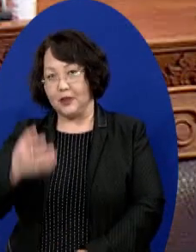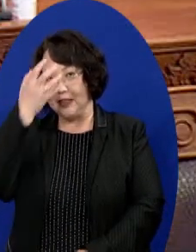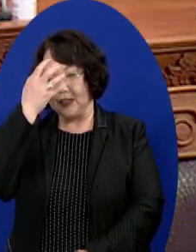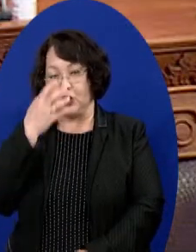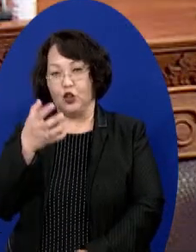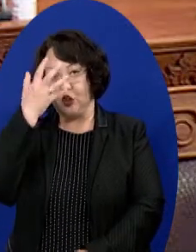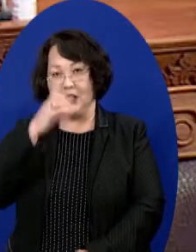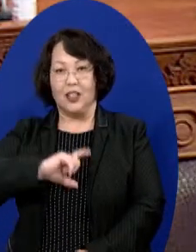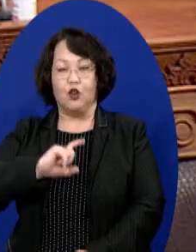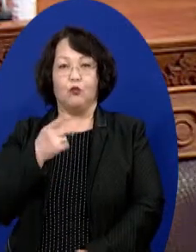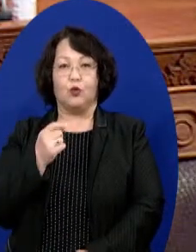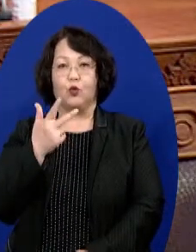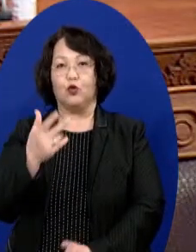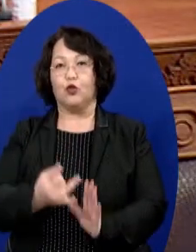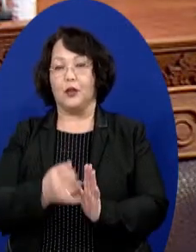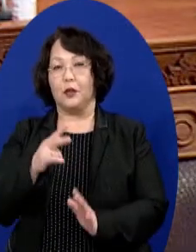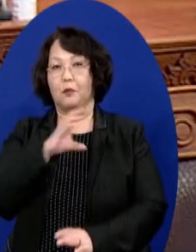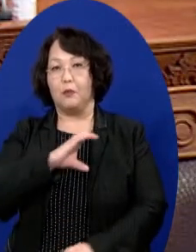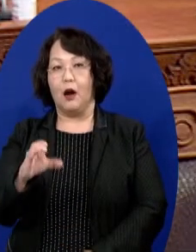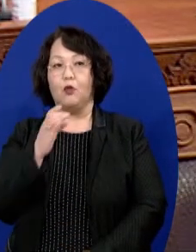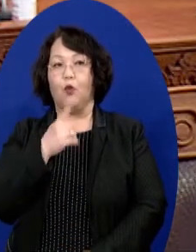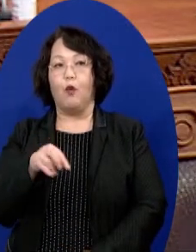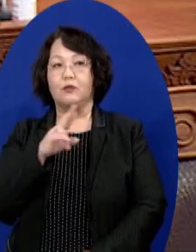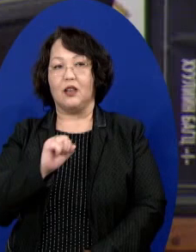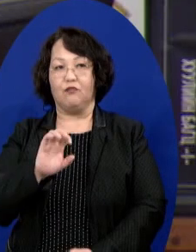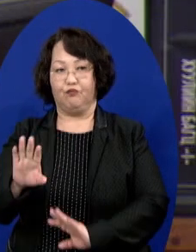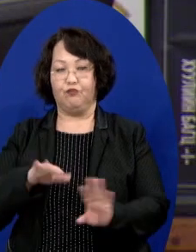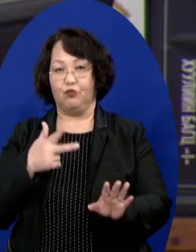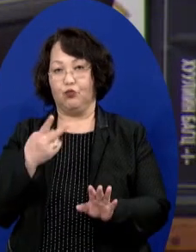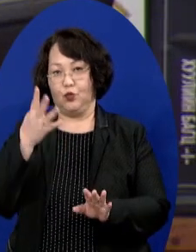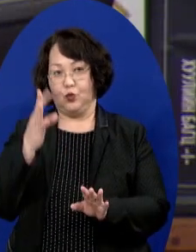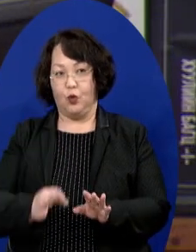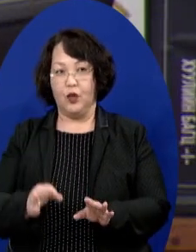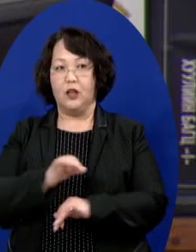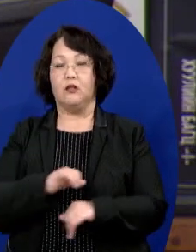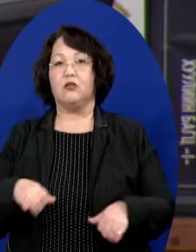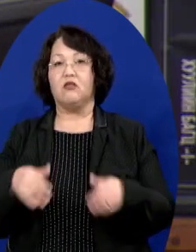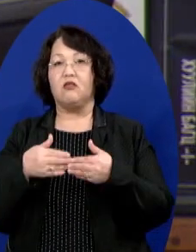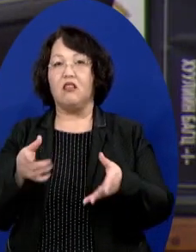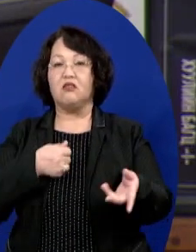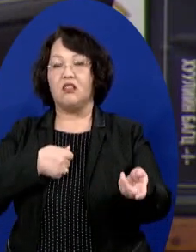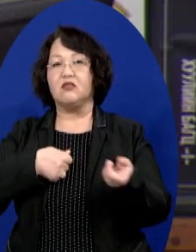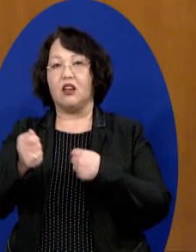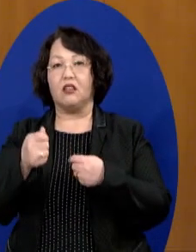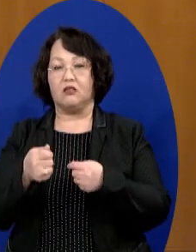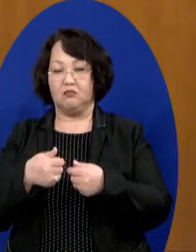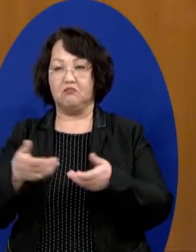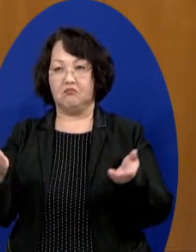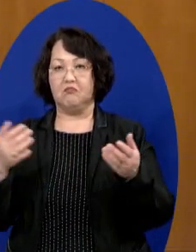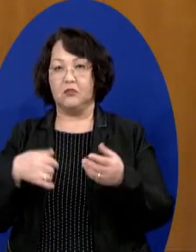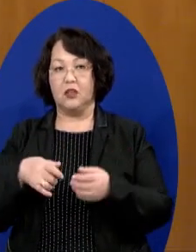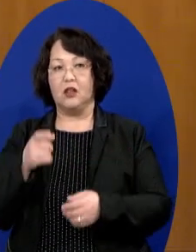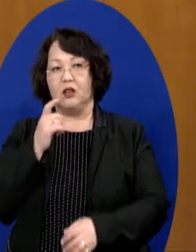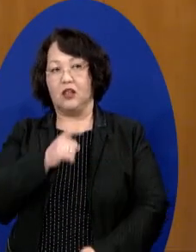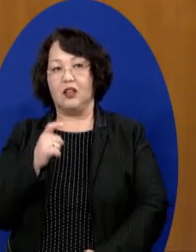төрийн өмчийн нийт 37 аж ахуйн нэгжийн хувьцааны 34 хүртэлх хувийг нь олон нийтэд нээлттэйгээр худалдаж хувьцаат компани